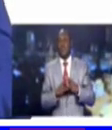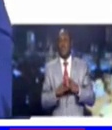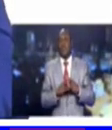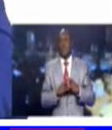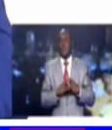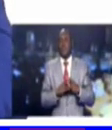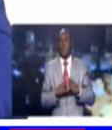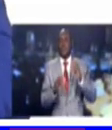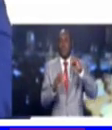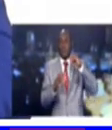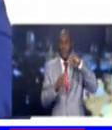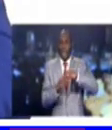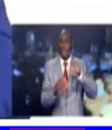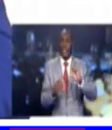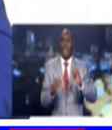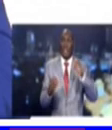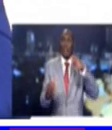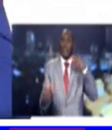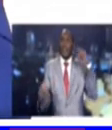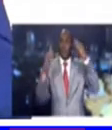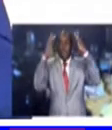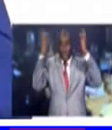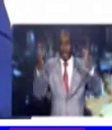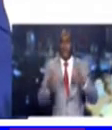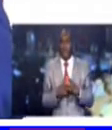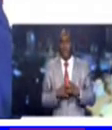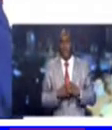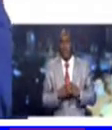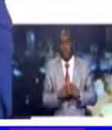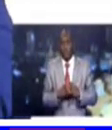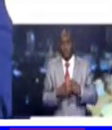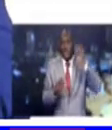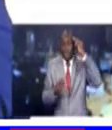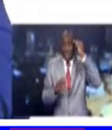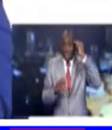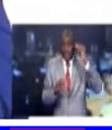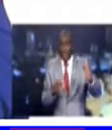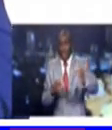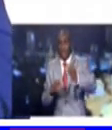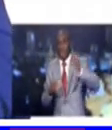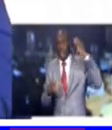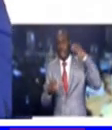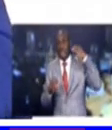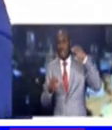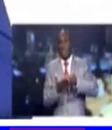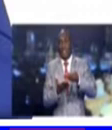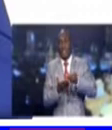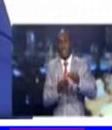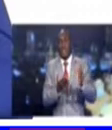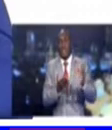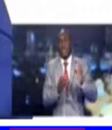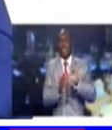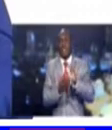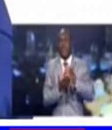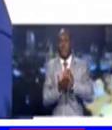joue dans le contexte de la crise les ministres en charge des finances et de l'économie prendra